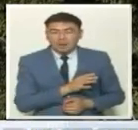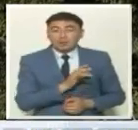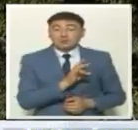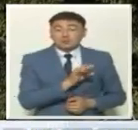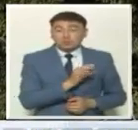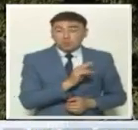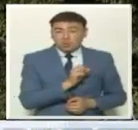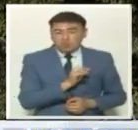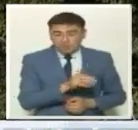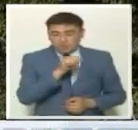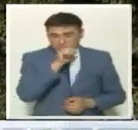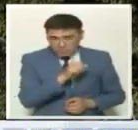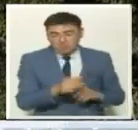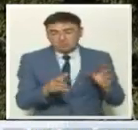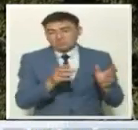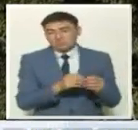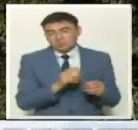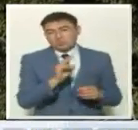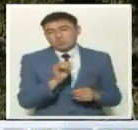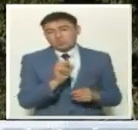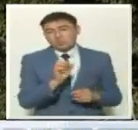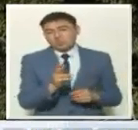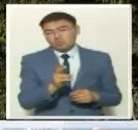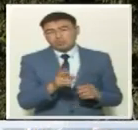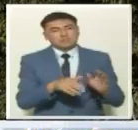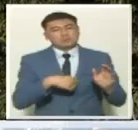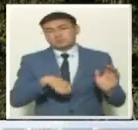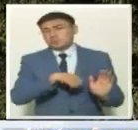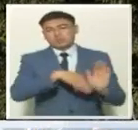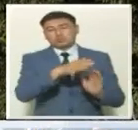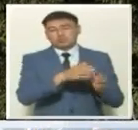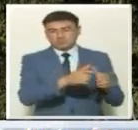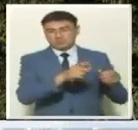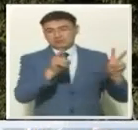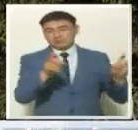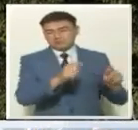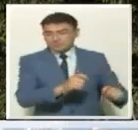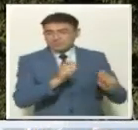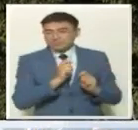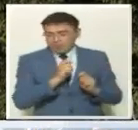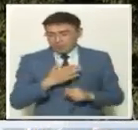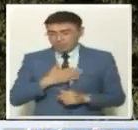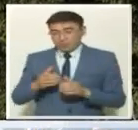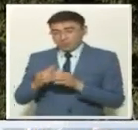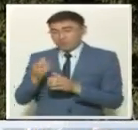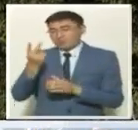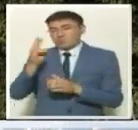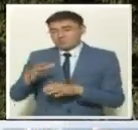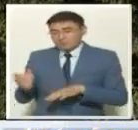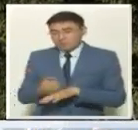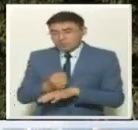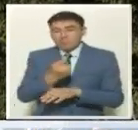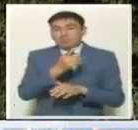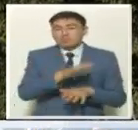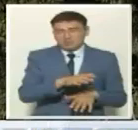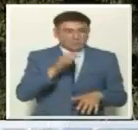я получил кубок «Лучший из лучших». Также вот наше командное место, второе. Первое командное место заняло